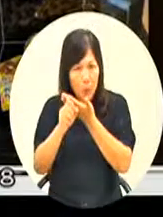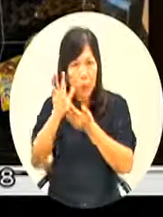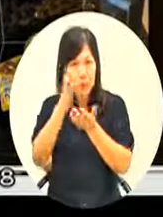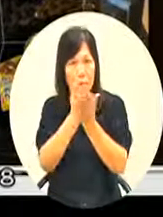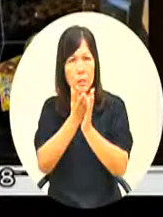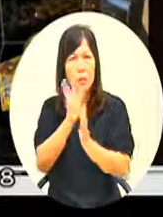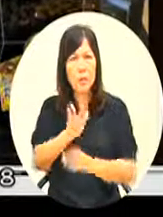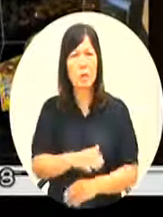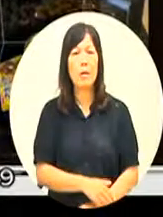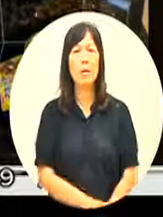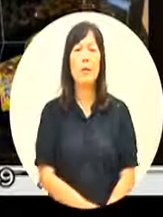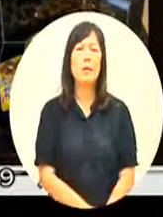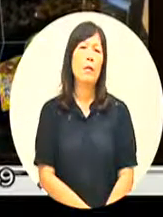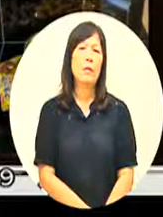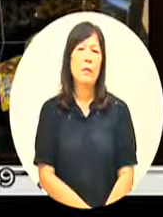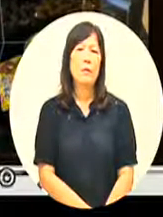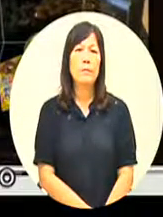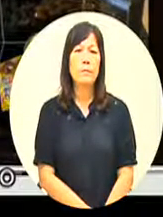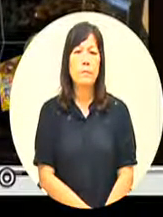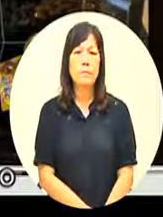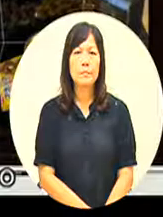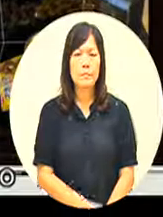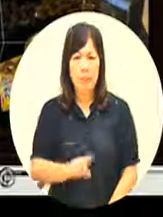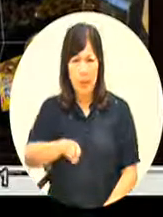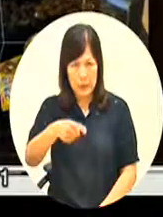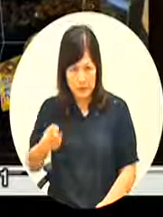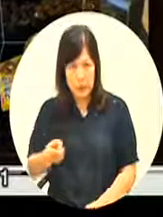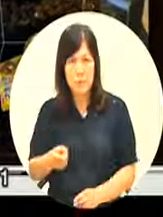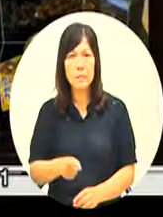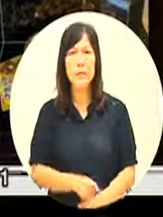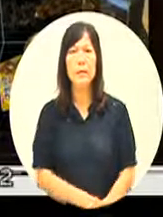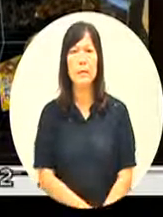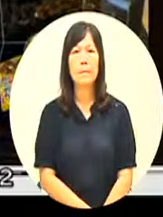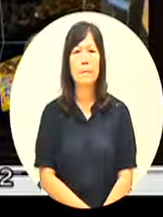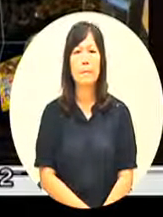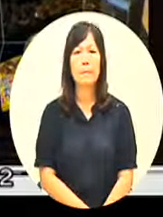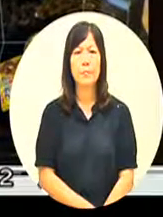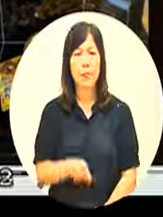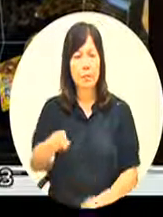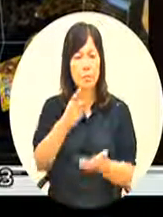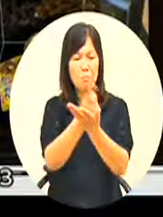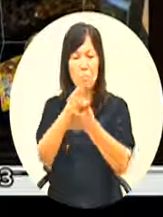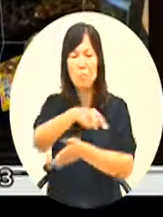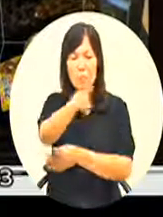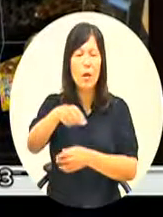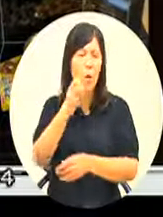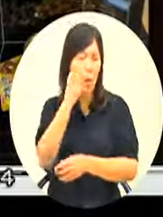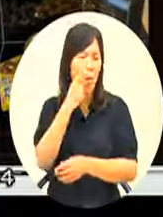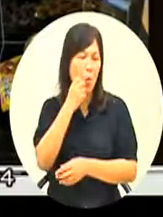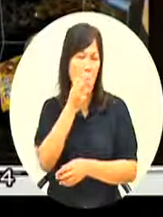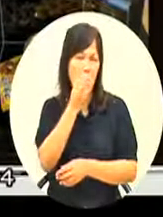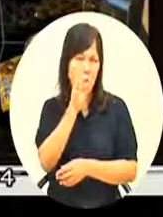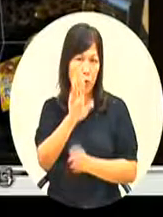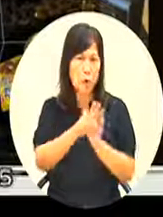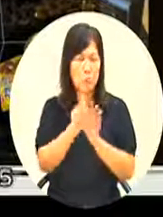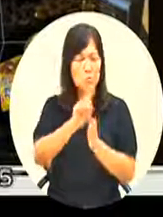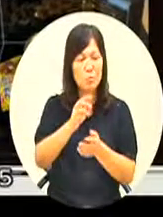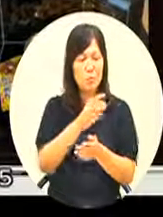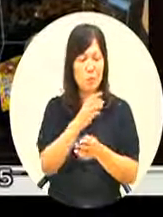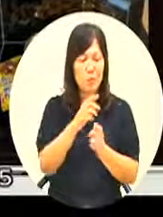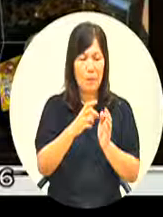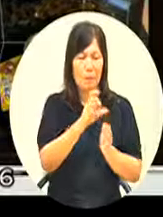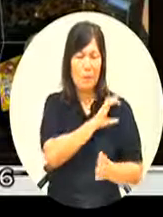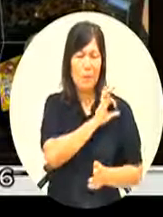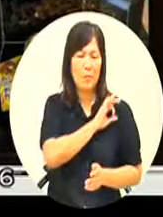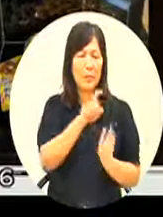有一粒棉。好，那接下来这个大家也很喜欢吃的某某牌的一个巧克力。